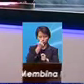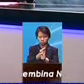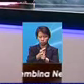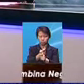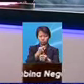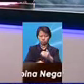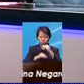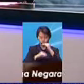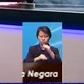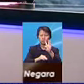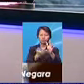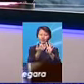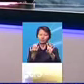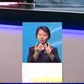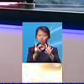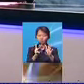minimum